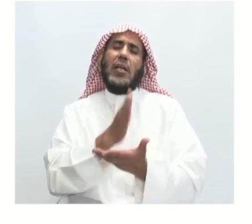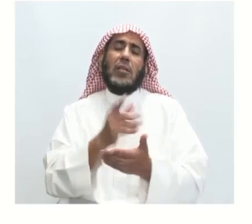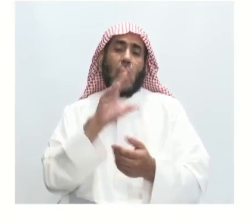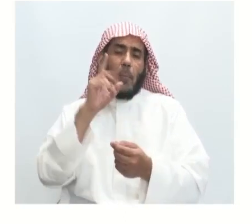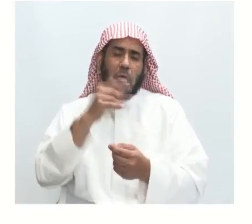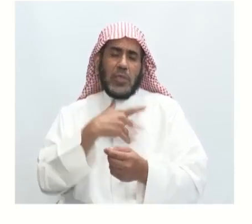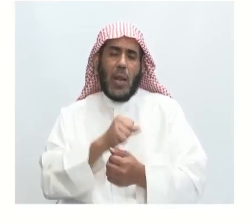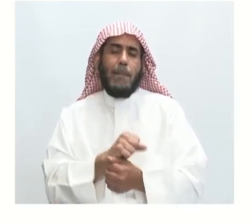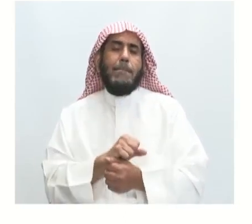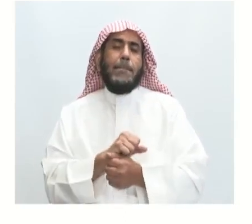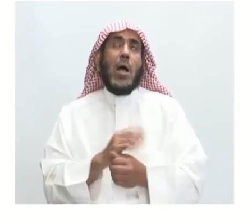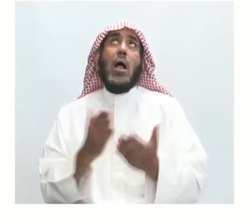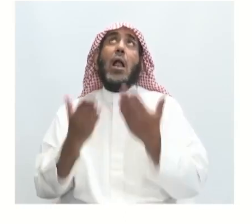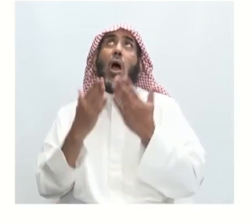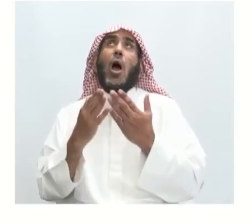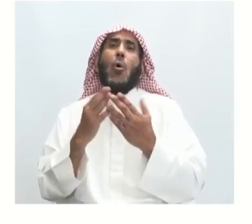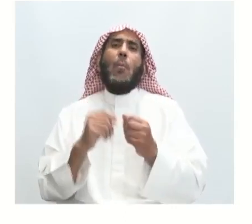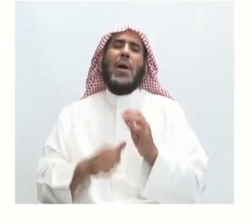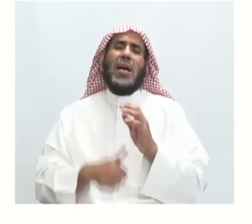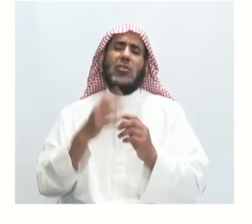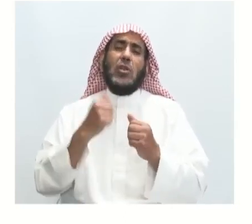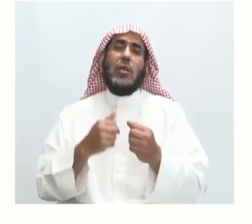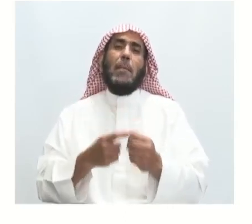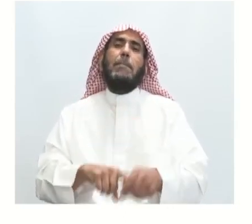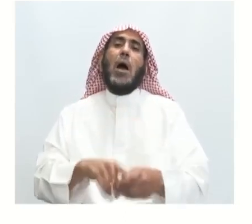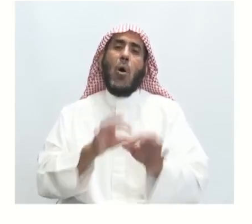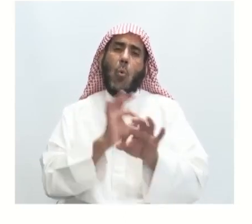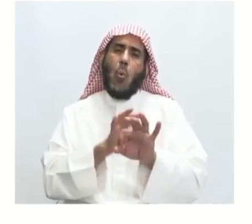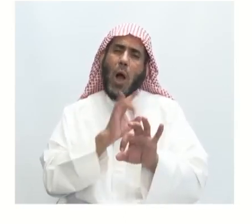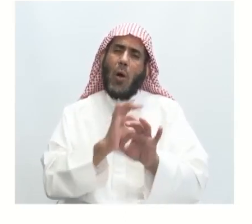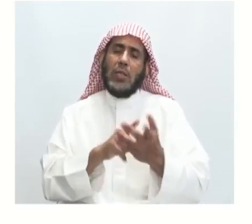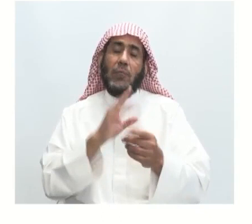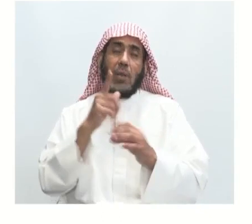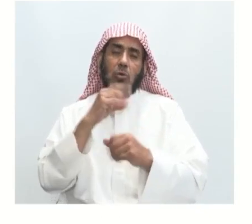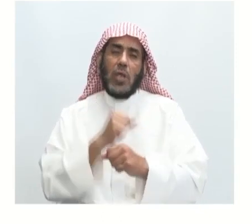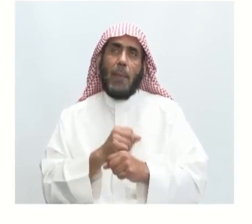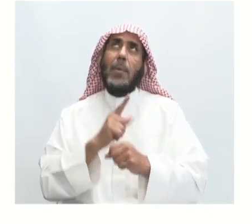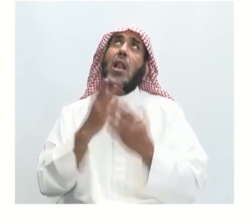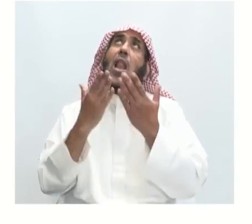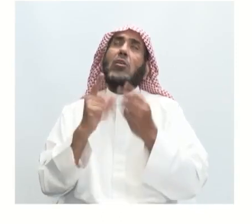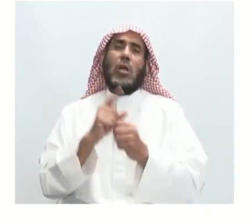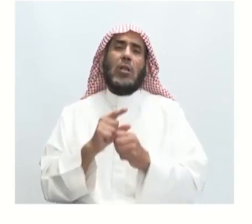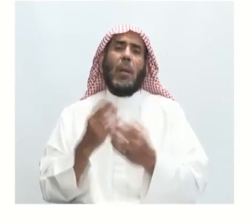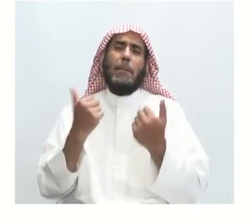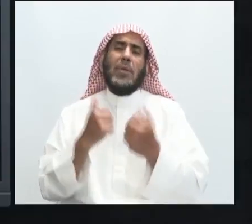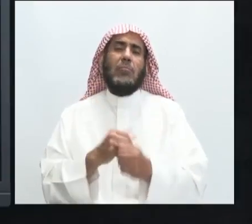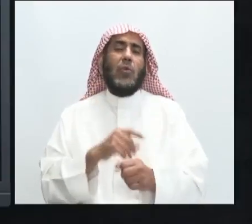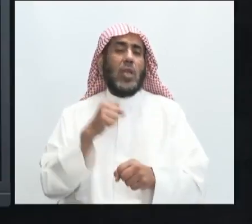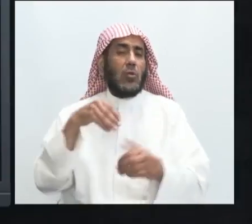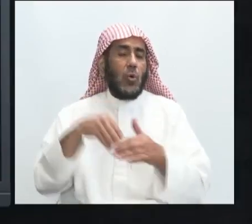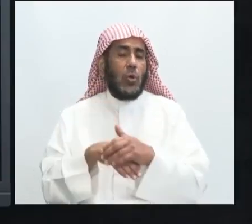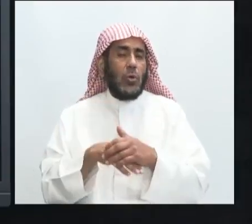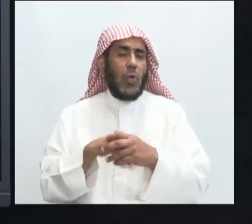قول الرسول صلى الله عليه وسلم اللهم انجز لي ما وعدتني اللهم انجز لي في النبي صلى الله عليه وسلم لي لله عز وجل وايضا هذا يدخل